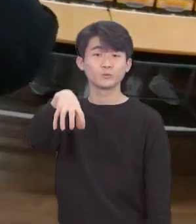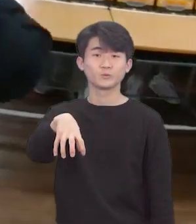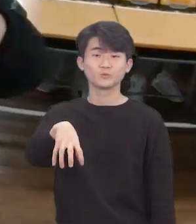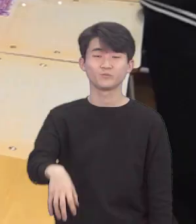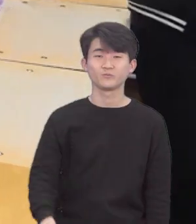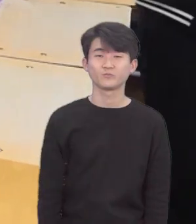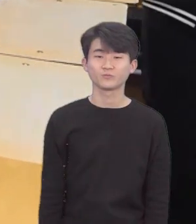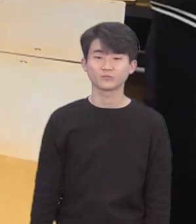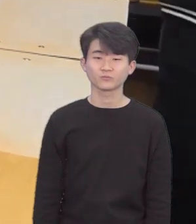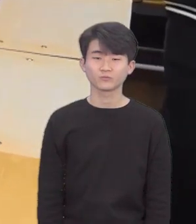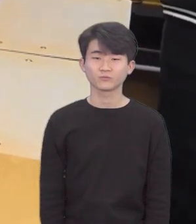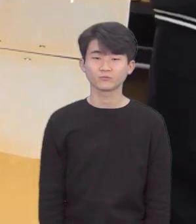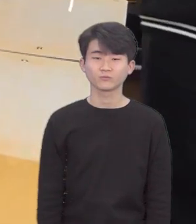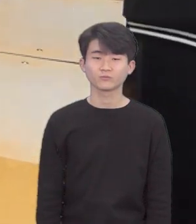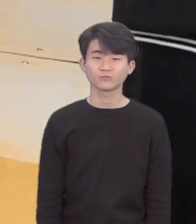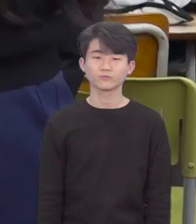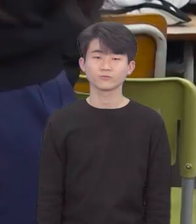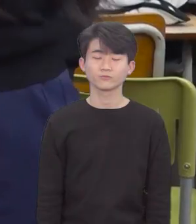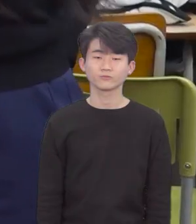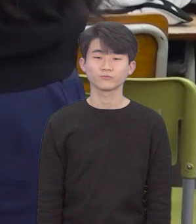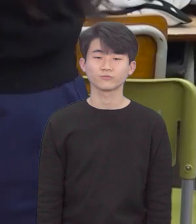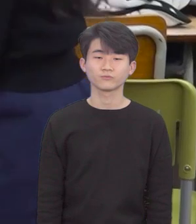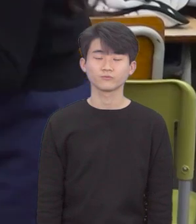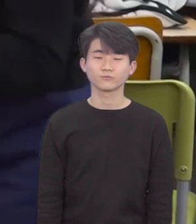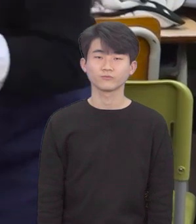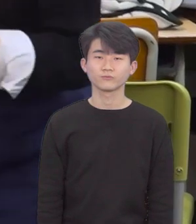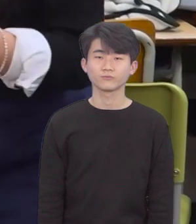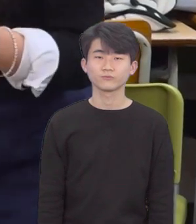와, 여기저기 뭐.